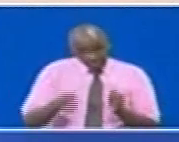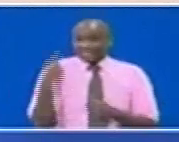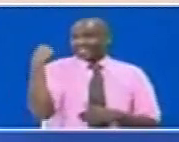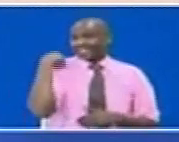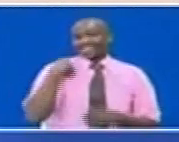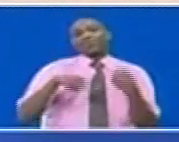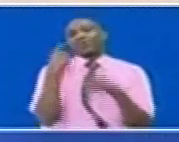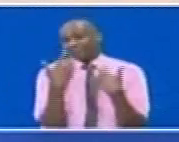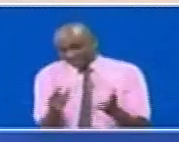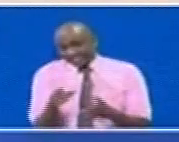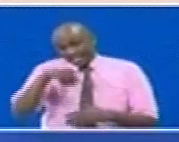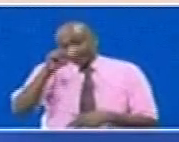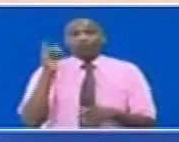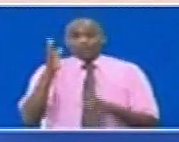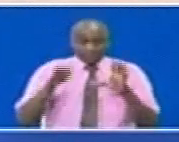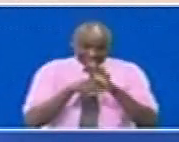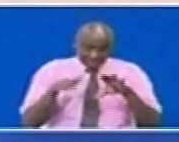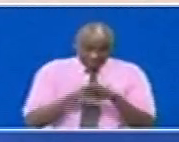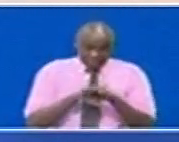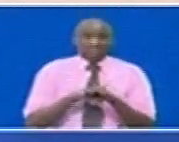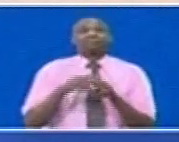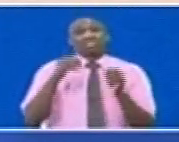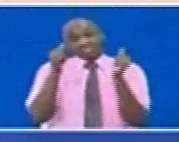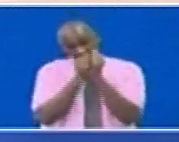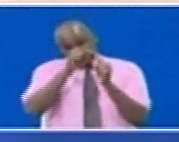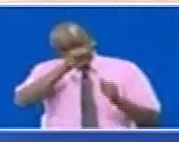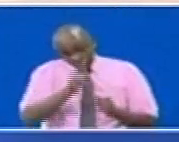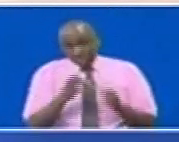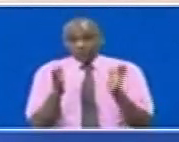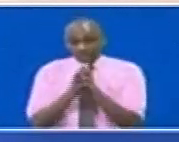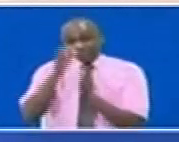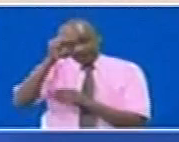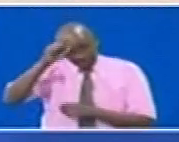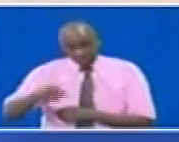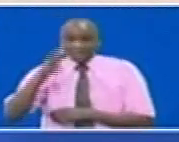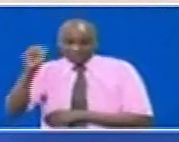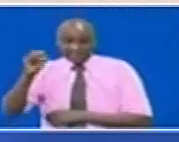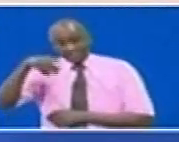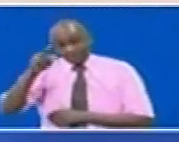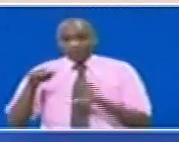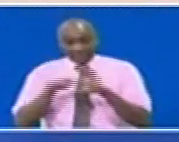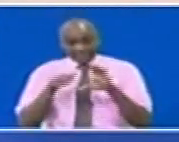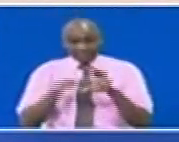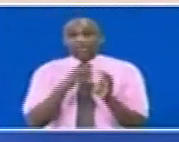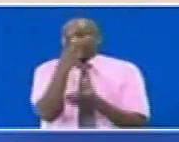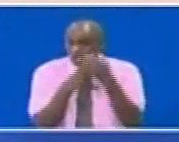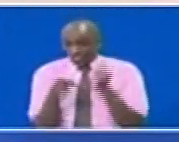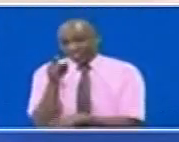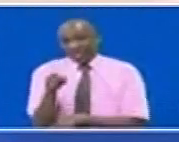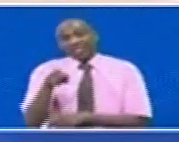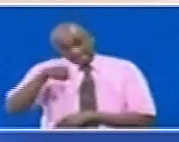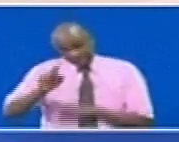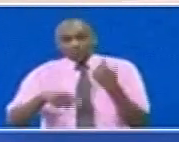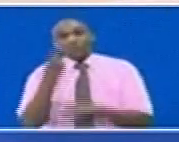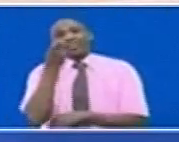na atakuwa akishiriki mbio za mita 10,000 na vile vile mbio za mita 5,000 baada ya kuibuka mshindi hapa